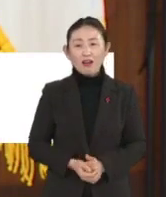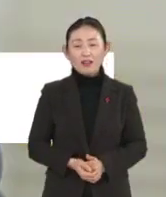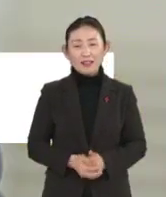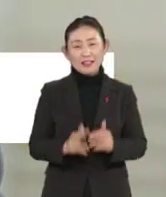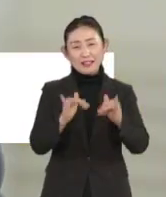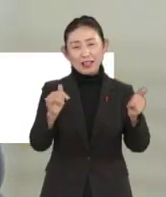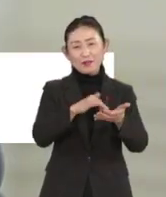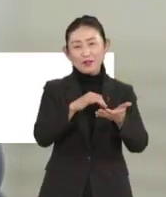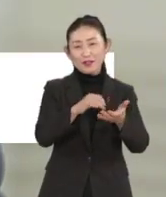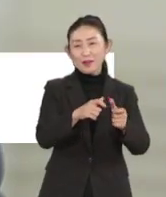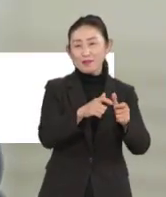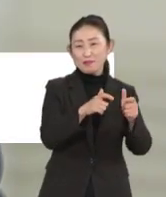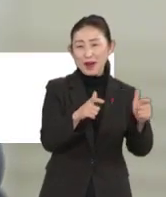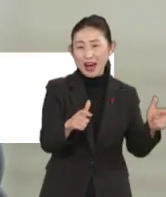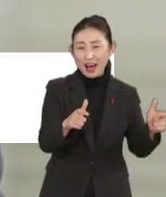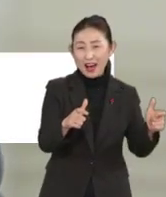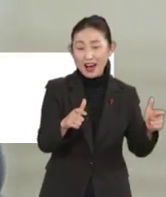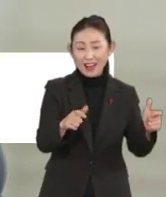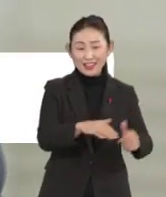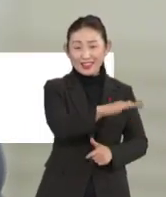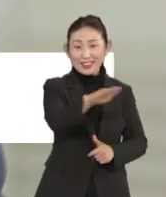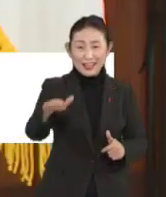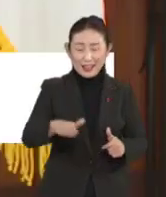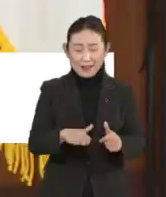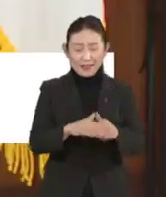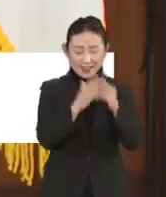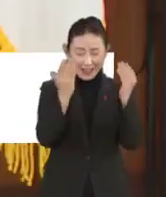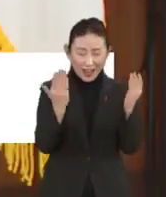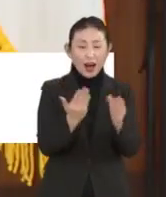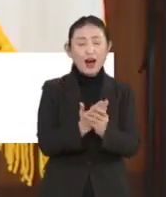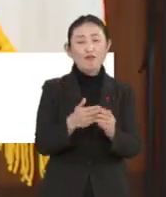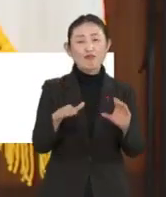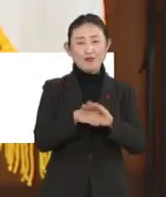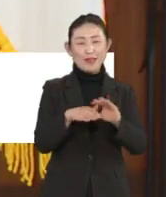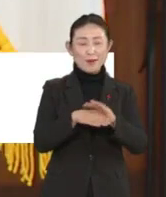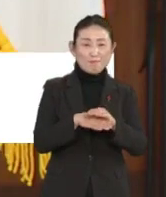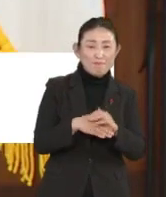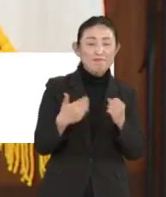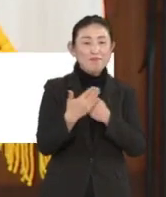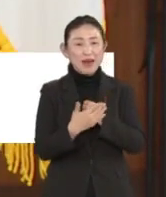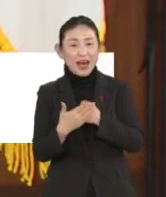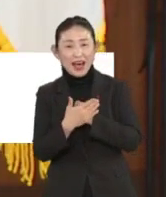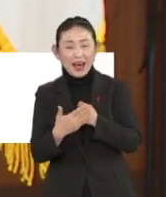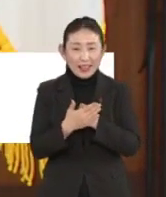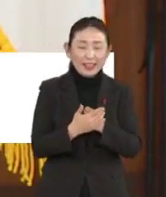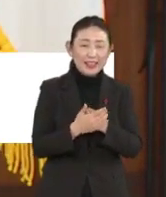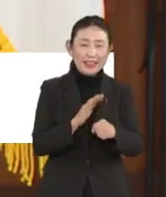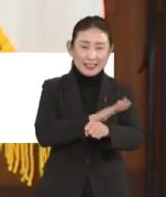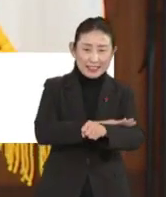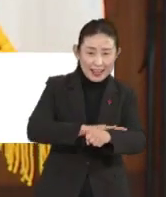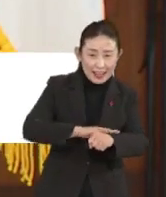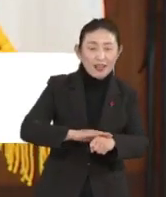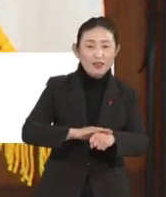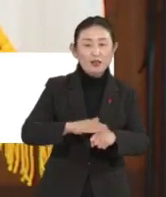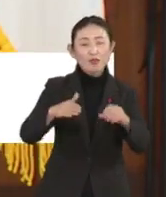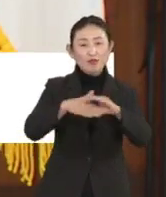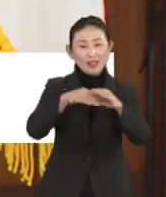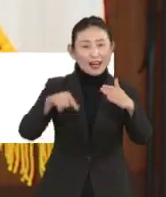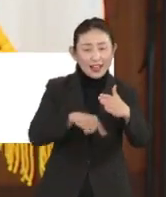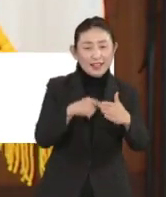인구의 정말 그 국민들이 어떤 문화의 정책을 잘 해서 그 문화